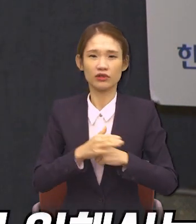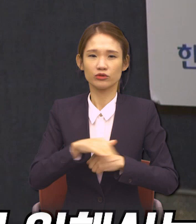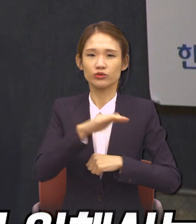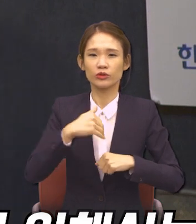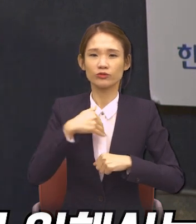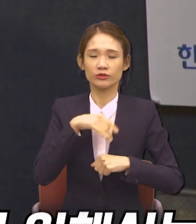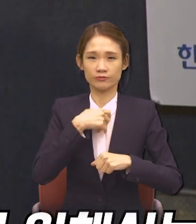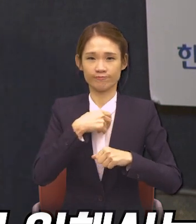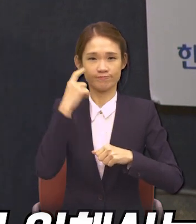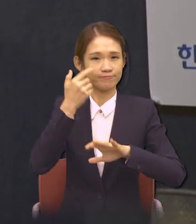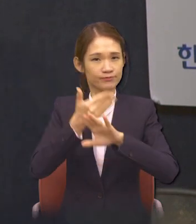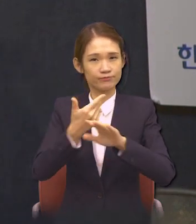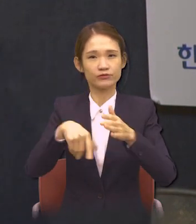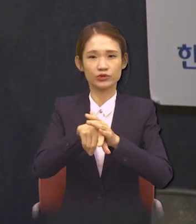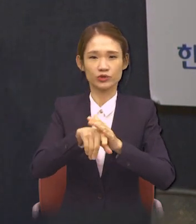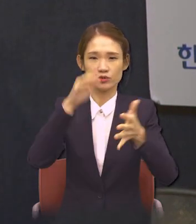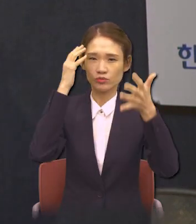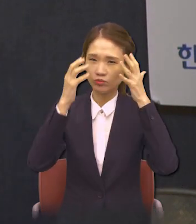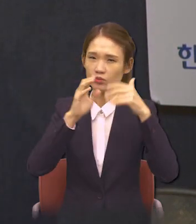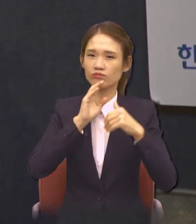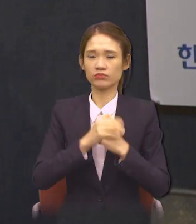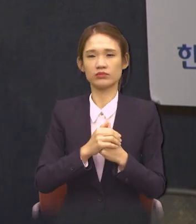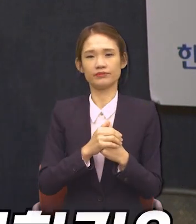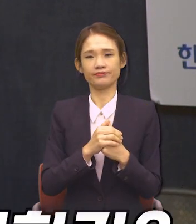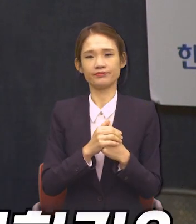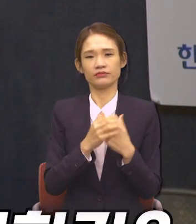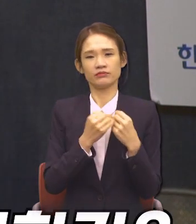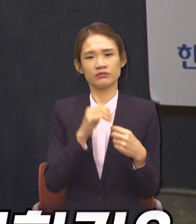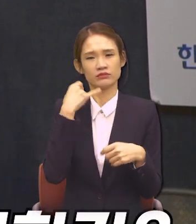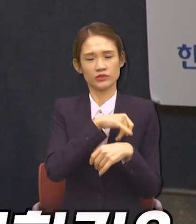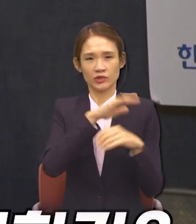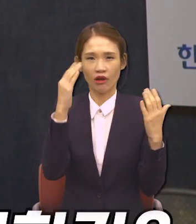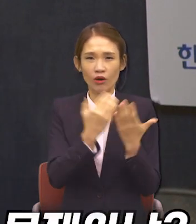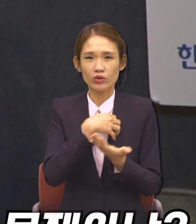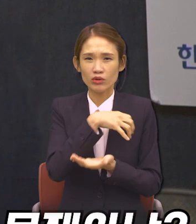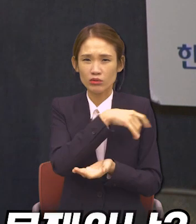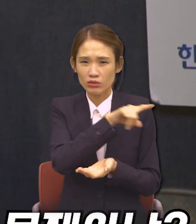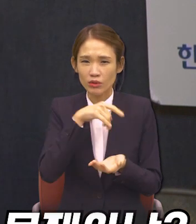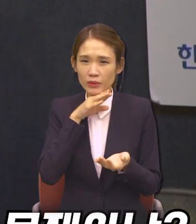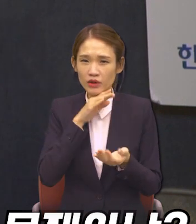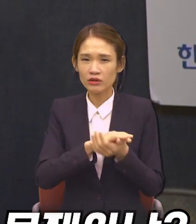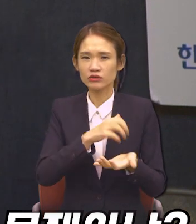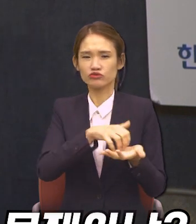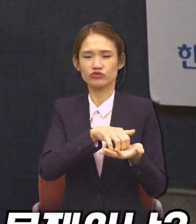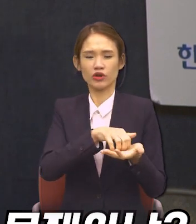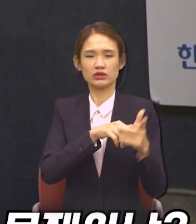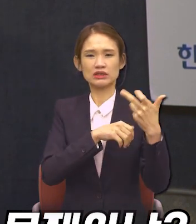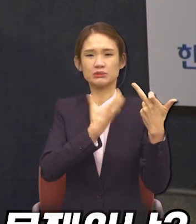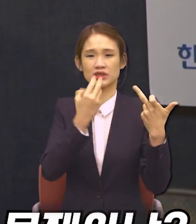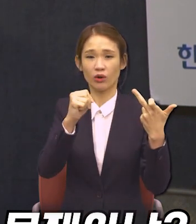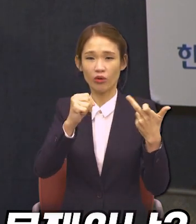좀 혐오에 반대하기 위해서 논리가 복잡해요. 과연 중국인이 다 위험한가? 중국인 12억